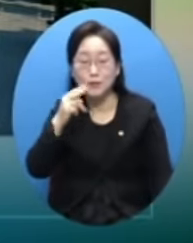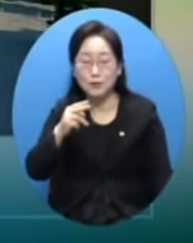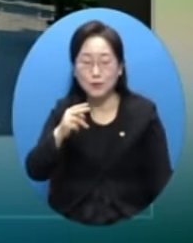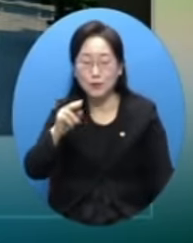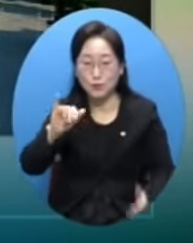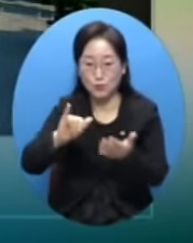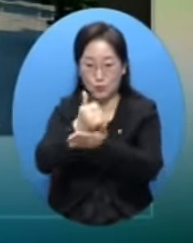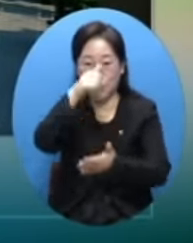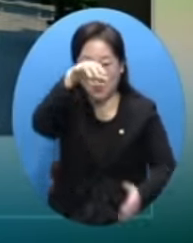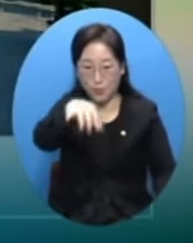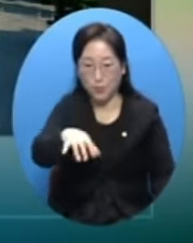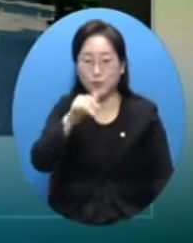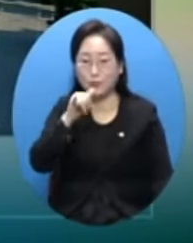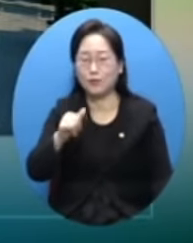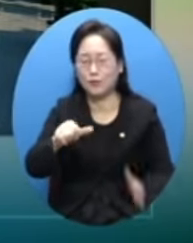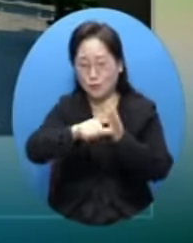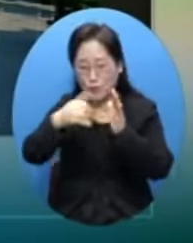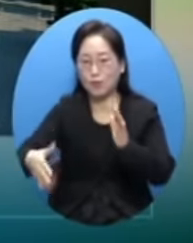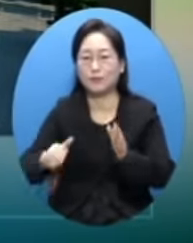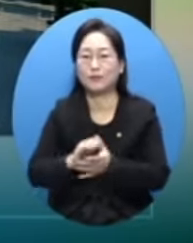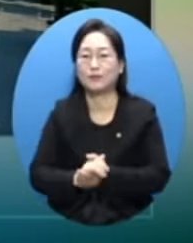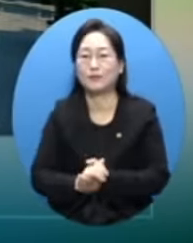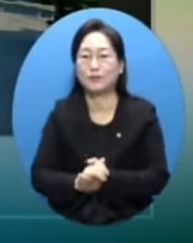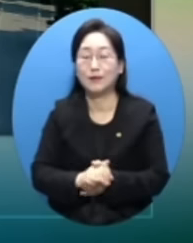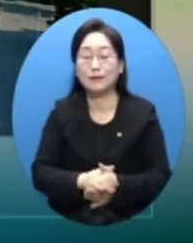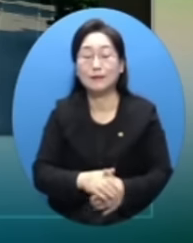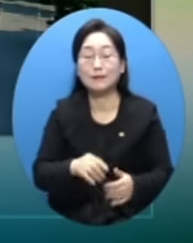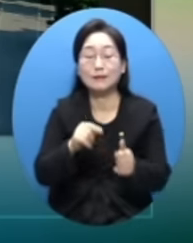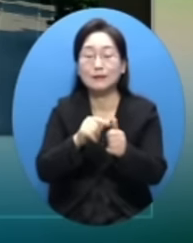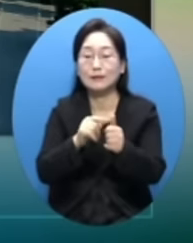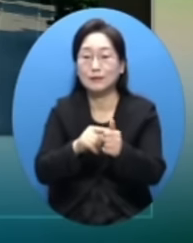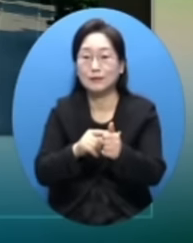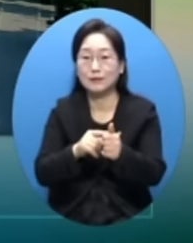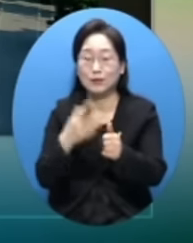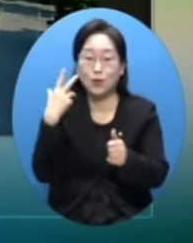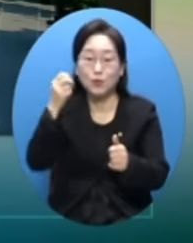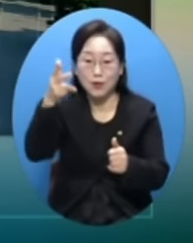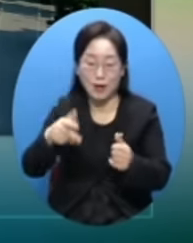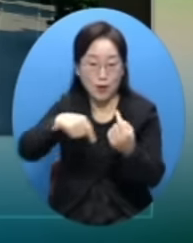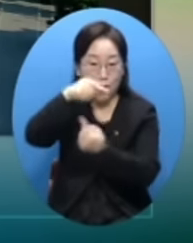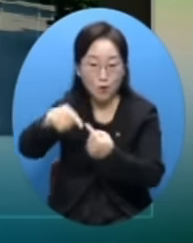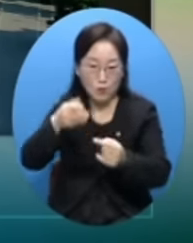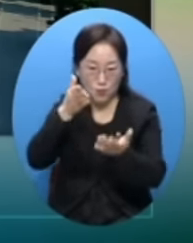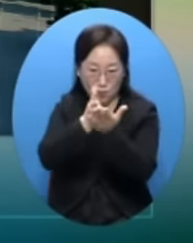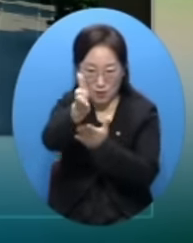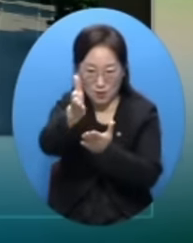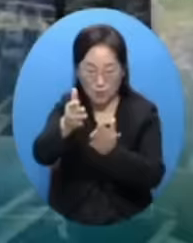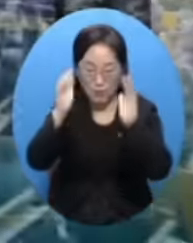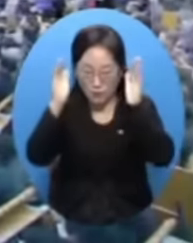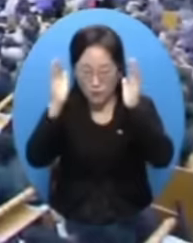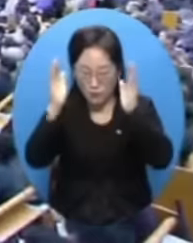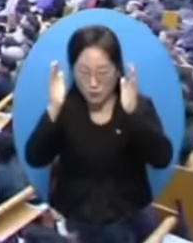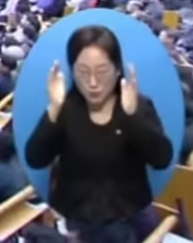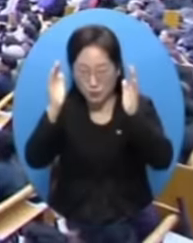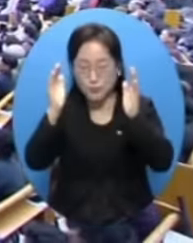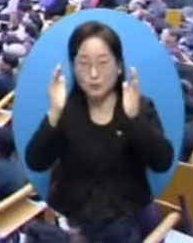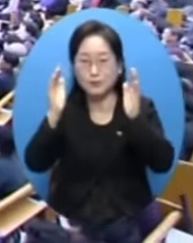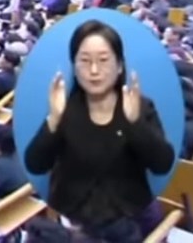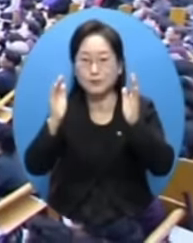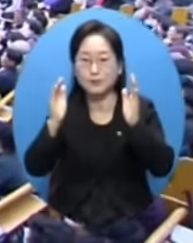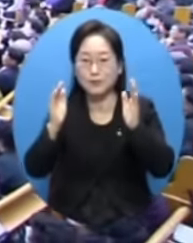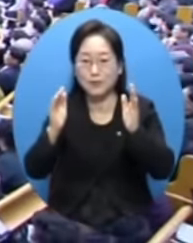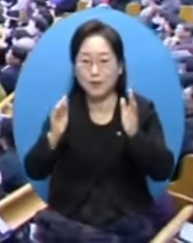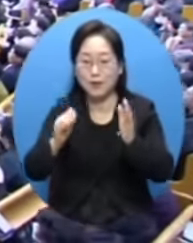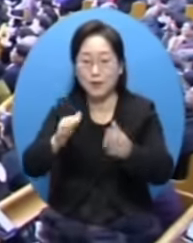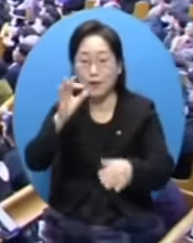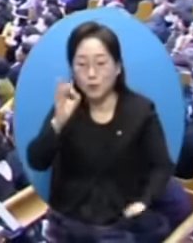아주 명문 대학인데 여기 그가 호텔 경영학교 들어가서 공부를 하면서 공부를 할 때도